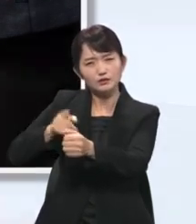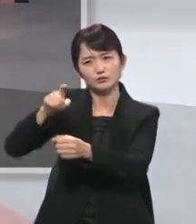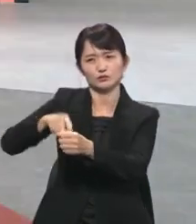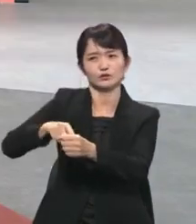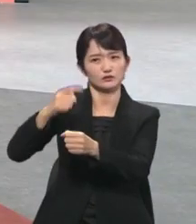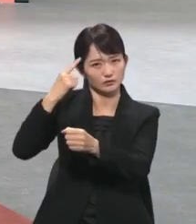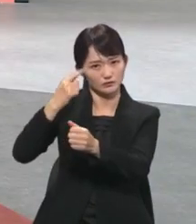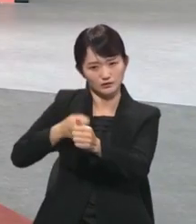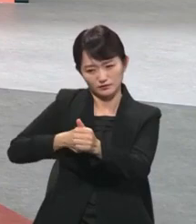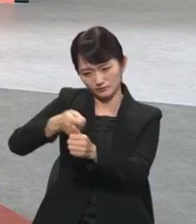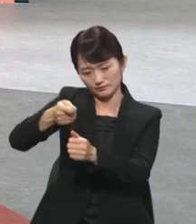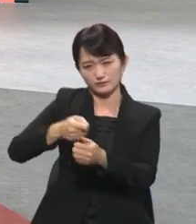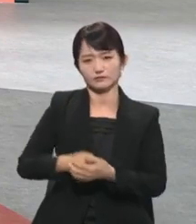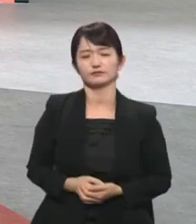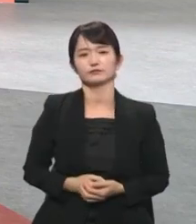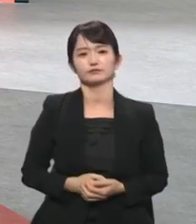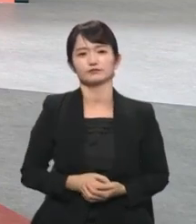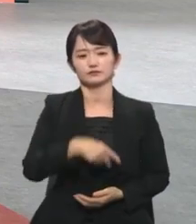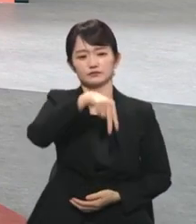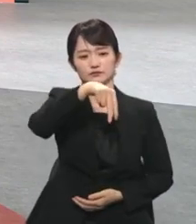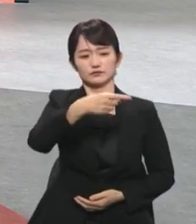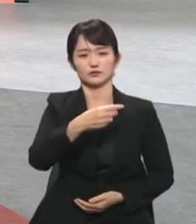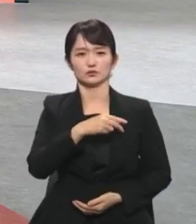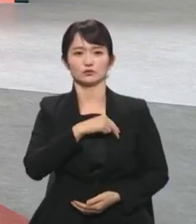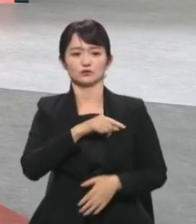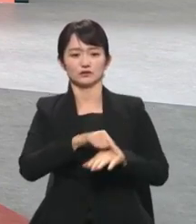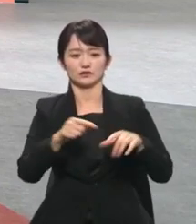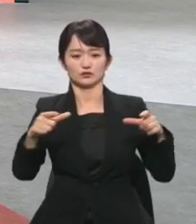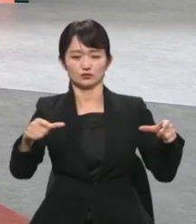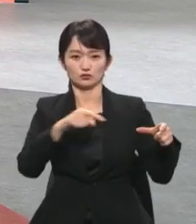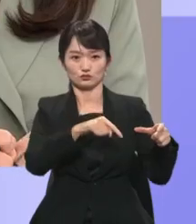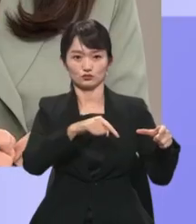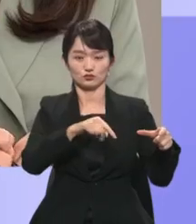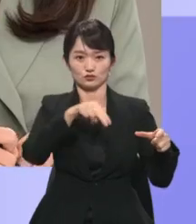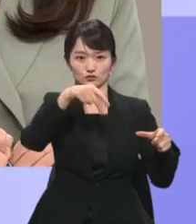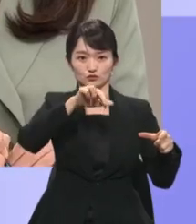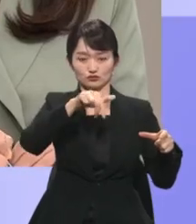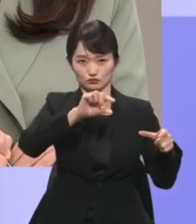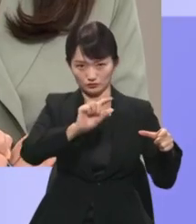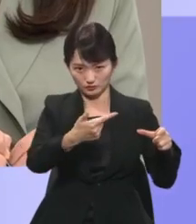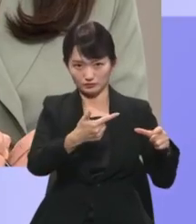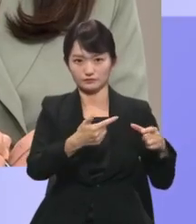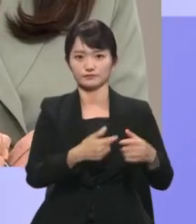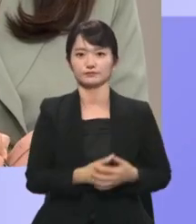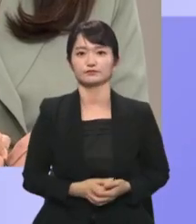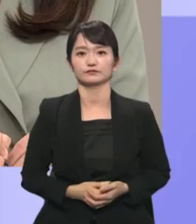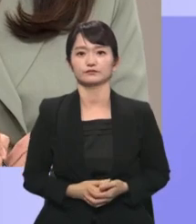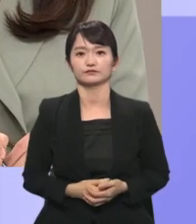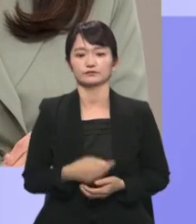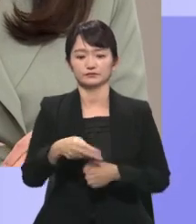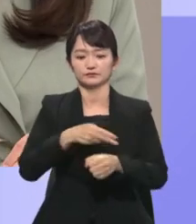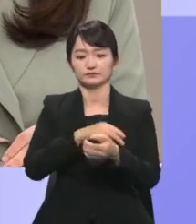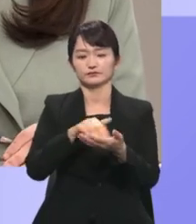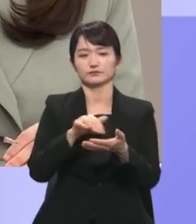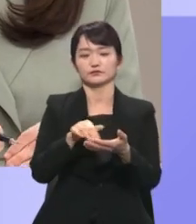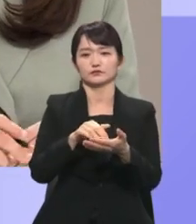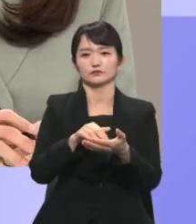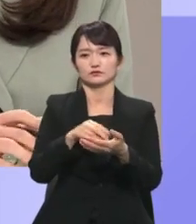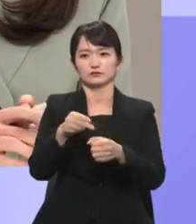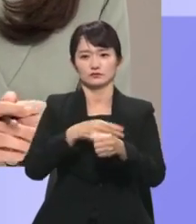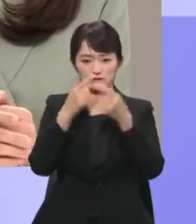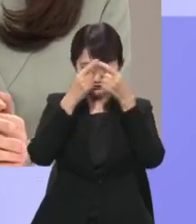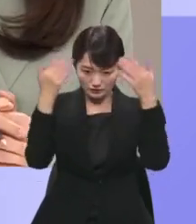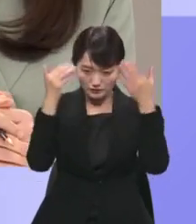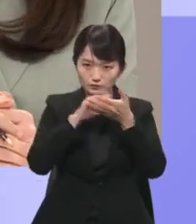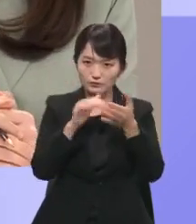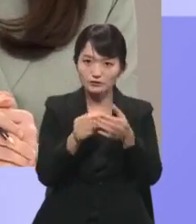소병철 순천이 지역구인데 자 지금 의대 정을 들리는 문제가 굉장히